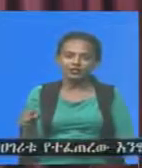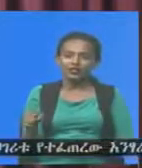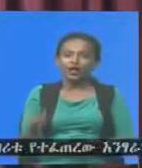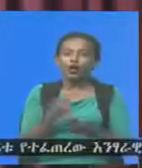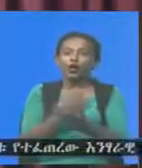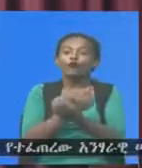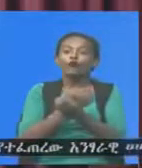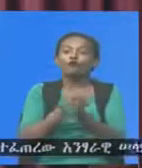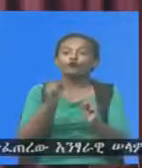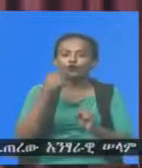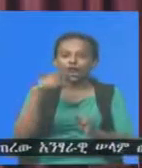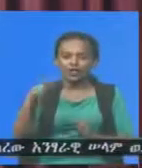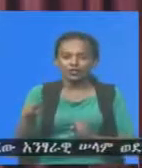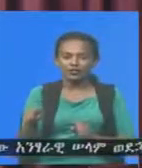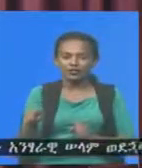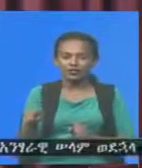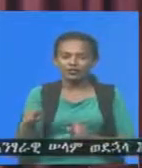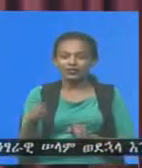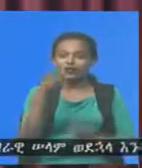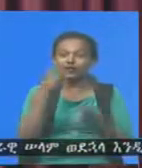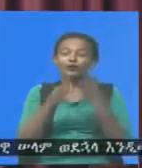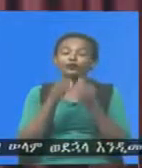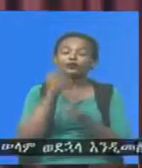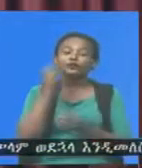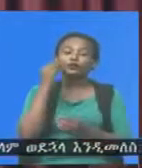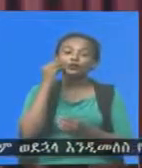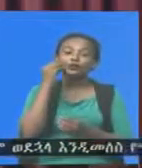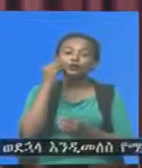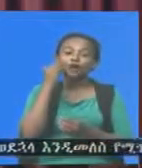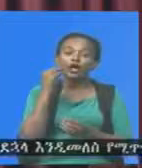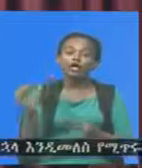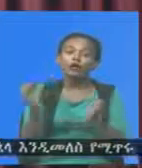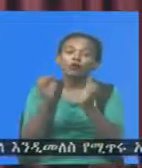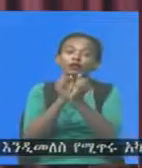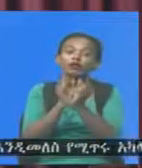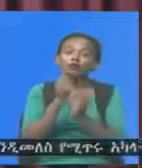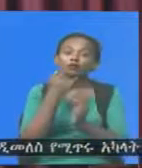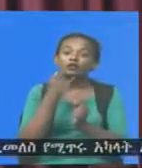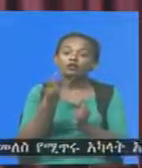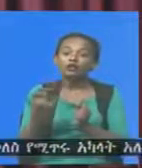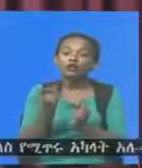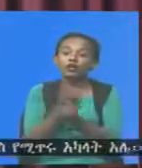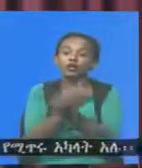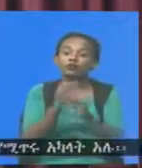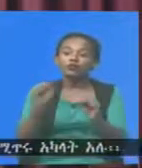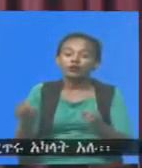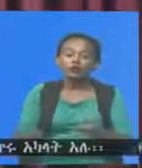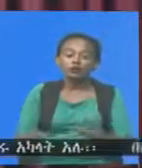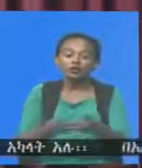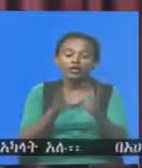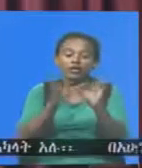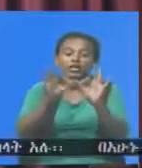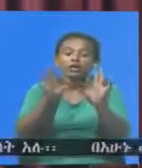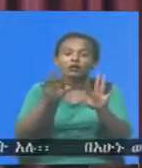ፍቱት አለ። ፍርድ ቤቱ የማስርበት እንጂ ምፈታበት መንገድ የለም አልፈታም ነው ያለው።